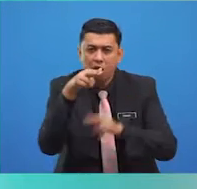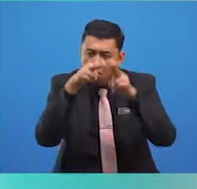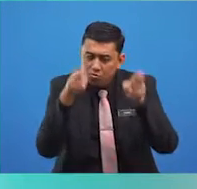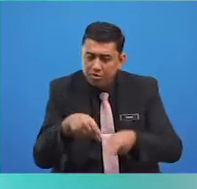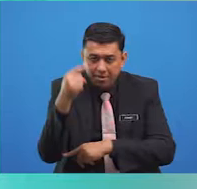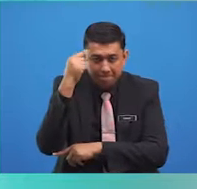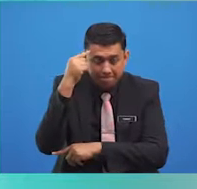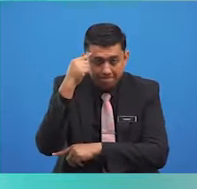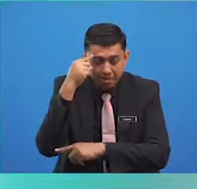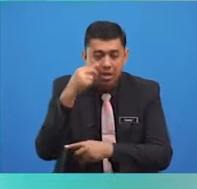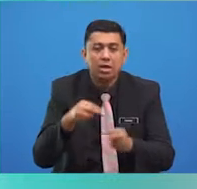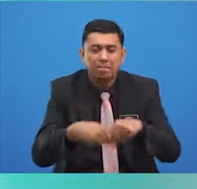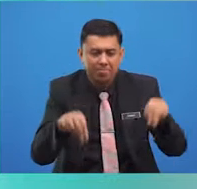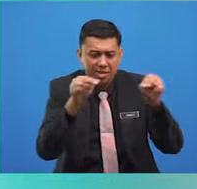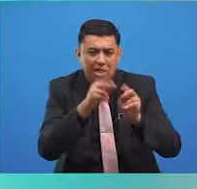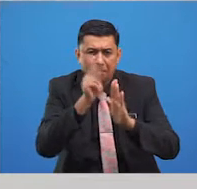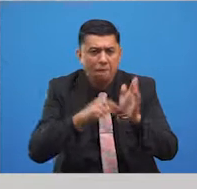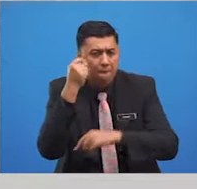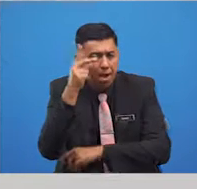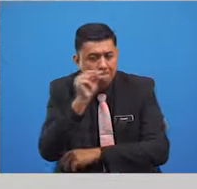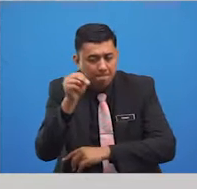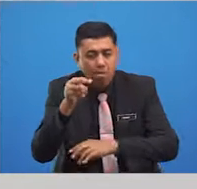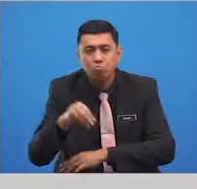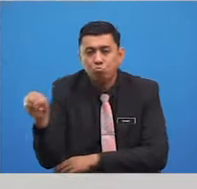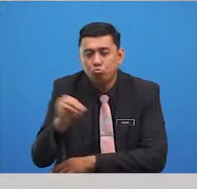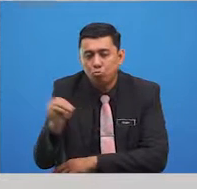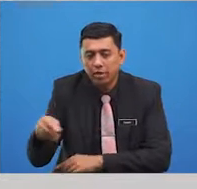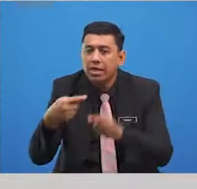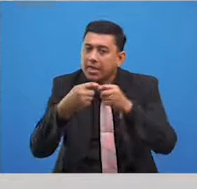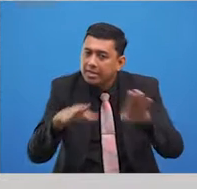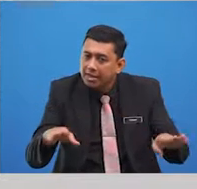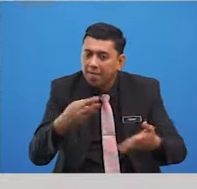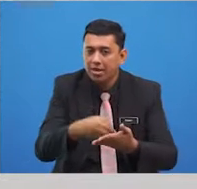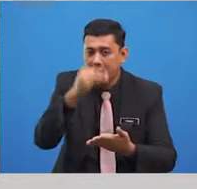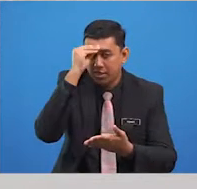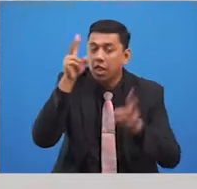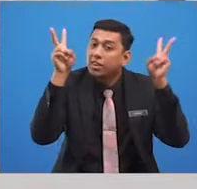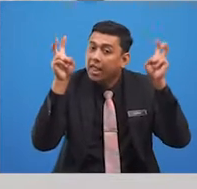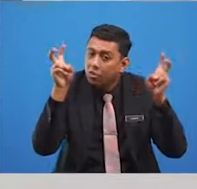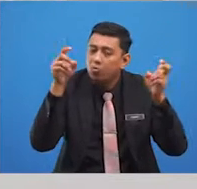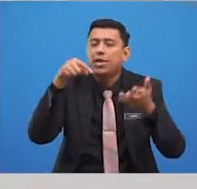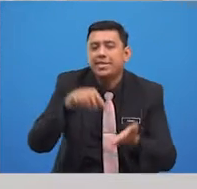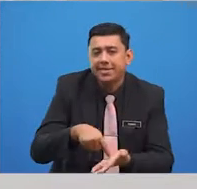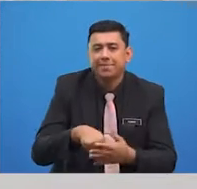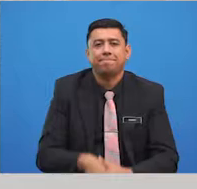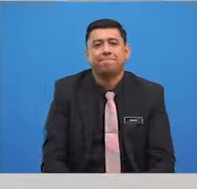minda bagi menilai tahap kefahaman murid-murid setelah mempelajari tajuk ini.